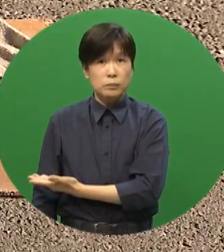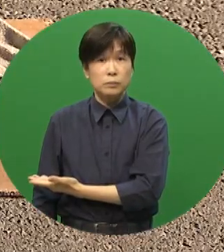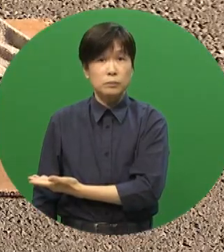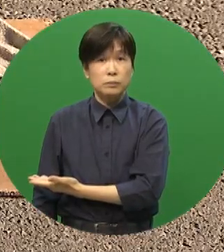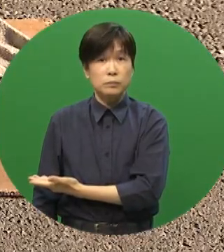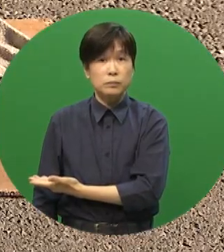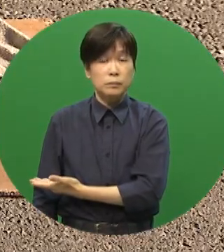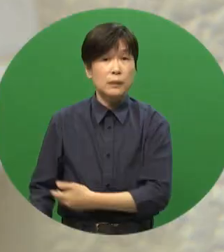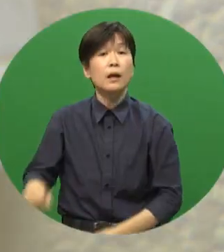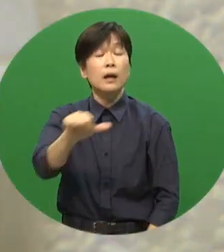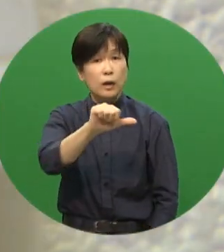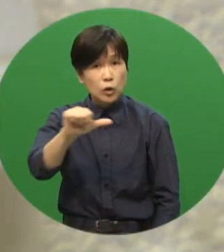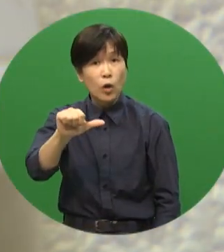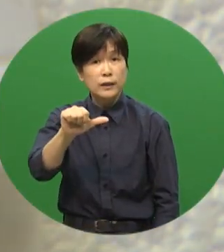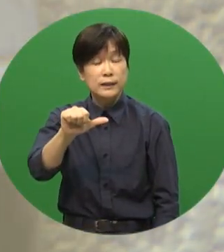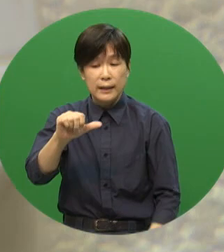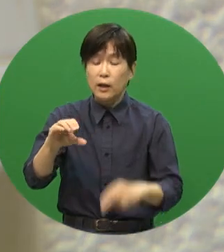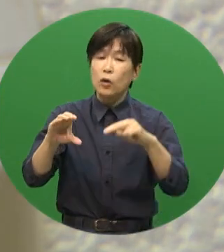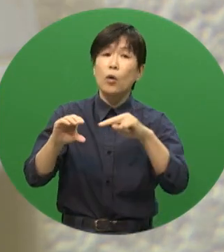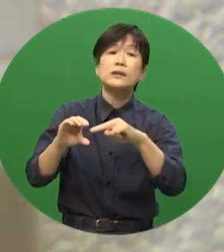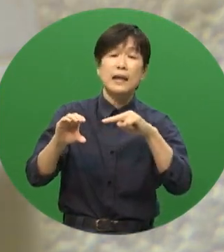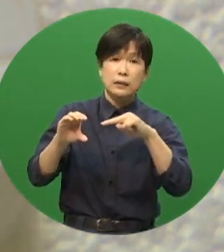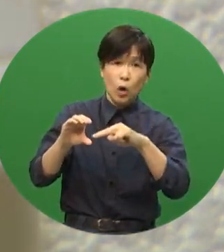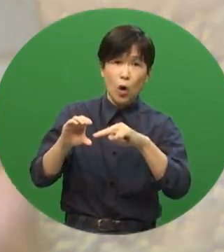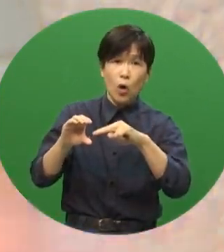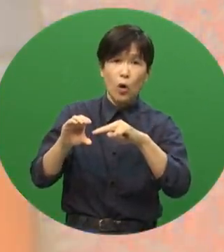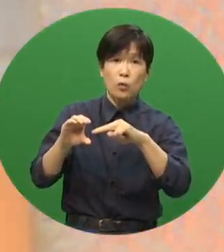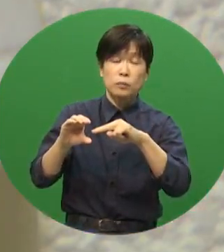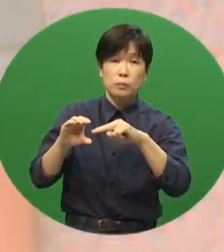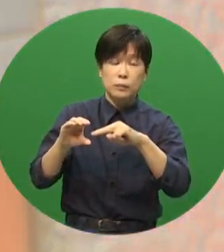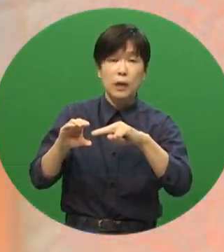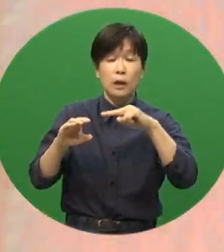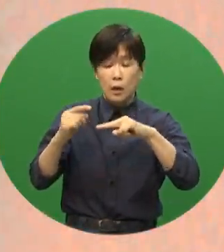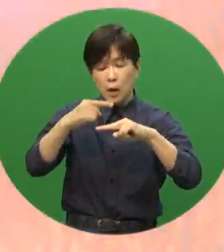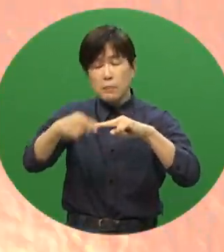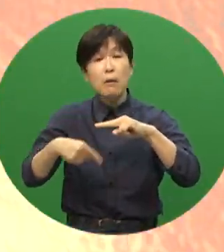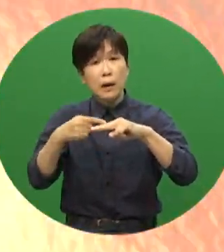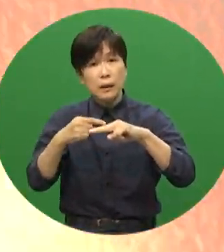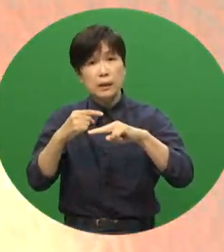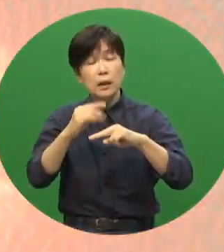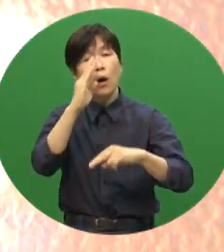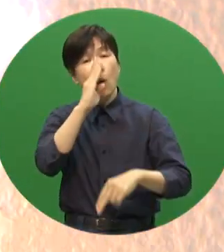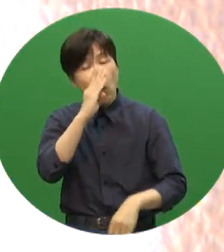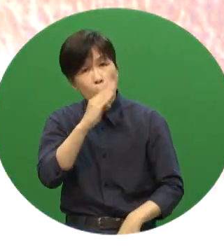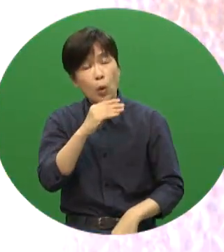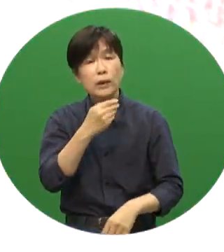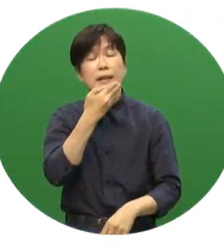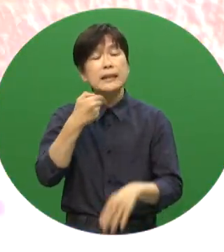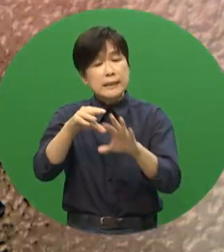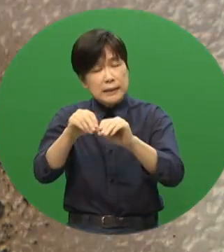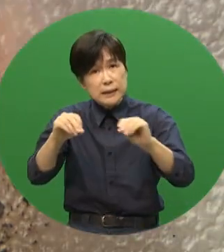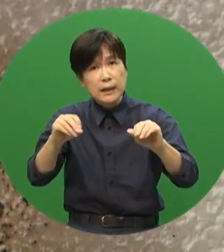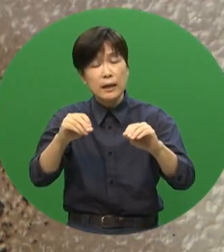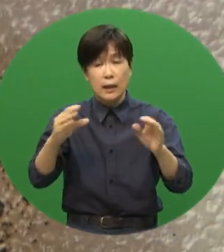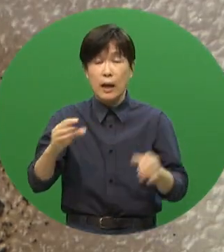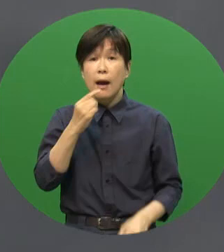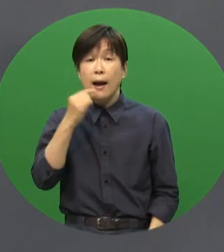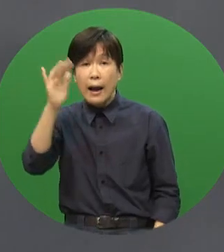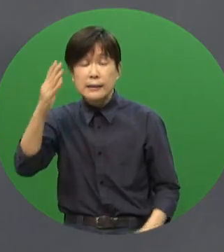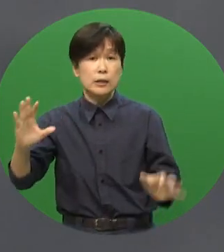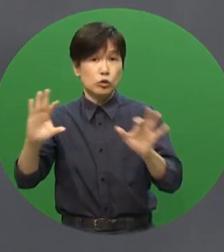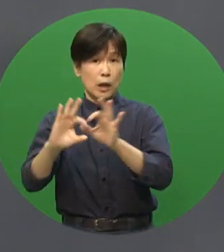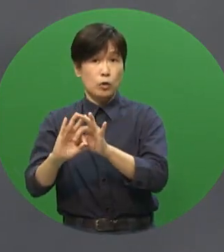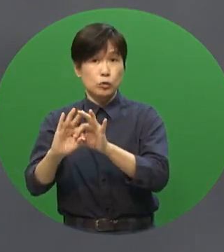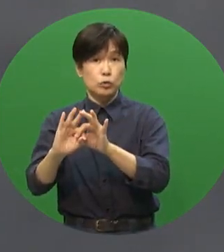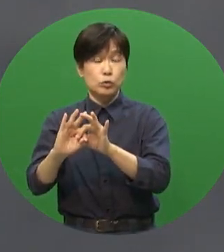ないようにしましょう。 5位は配線器具。埃と湿気などが原因で火災になることがあります。